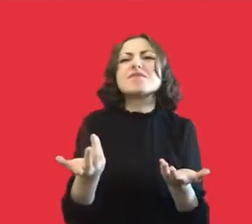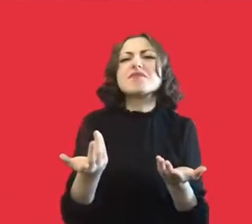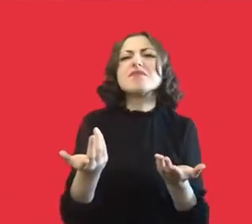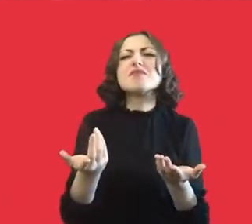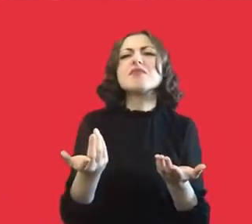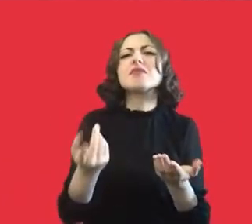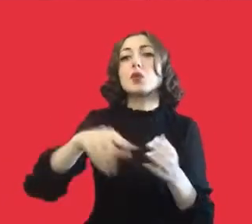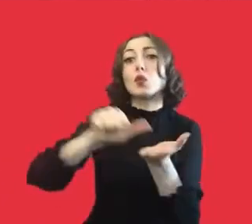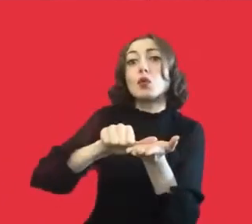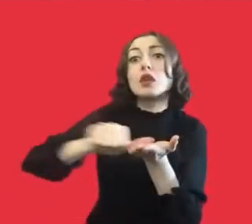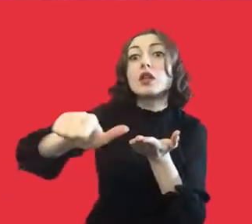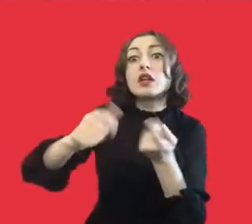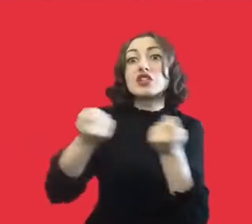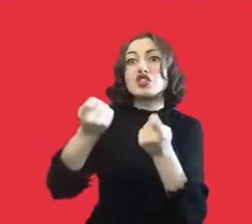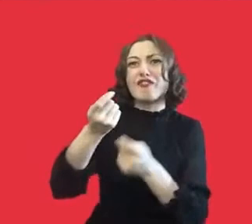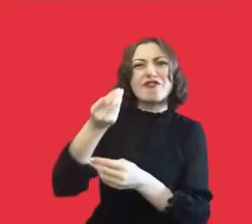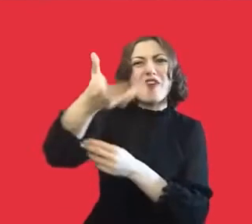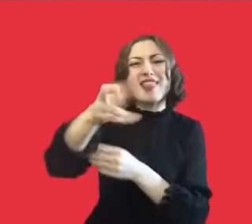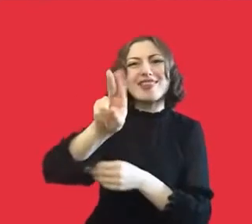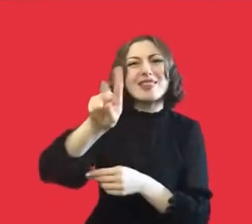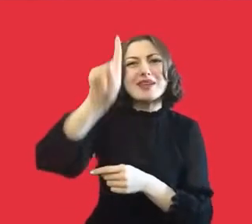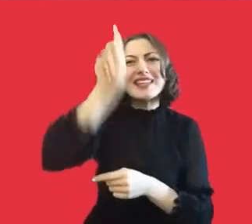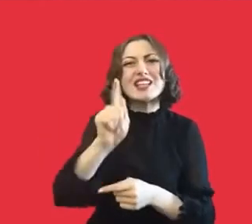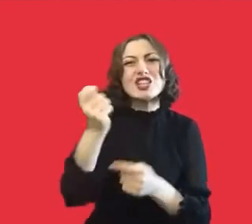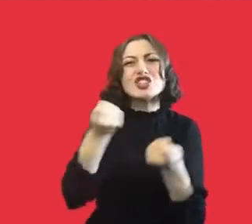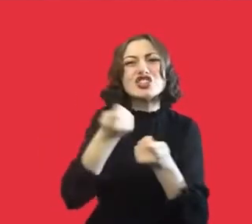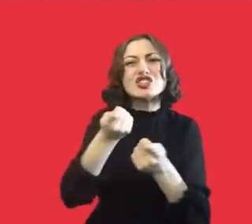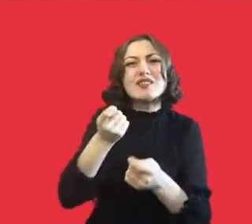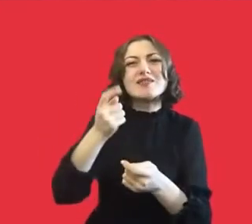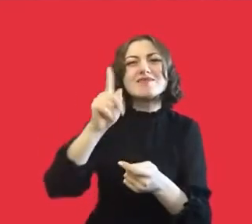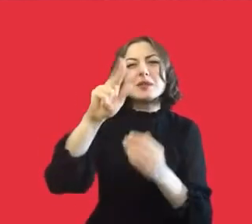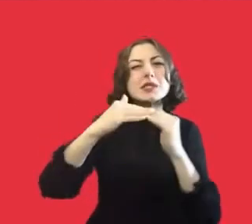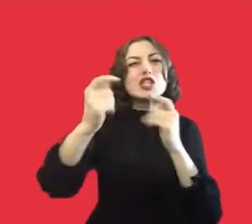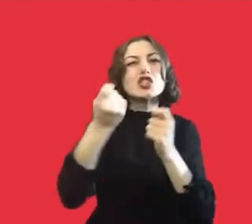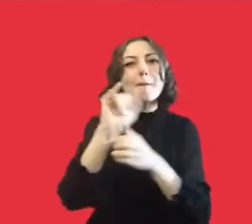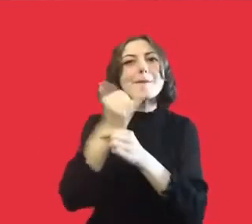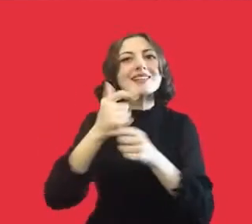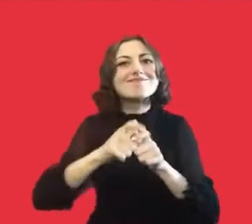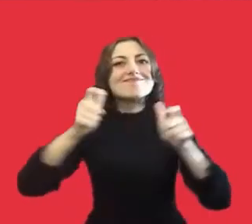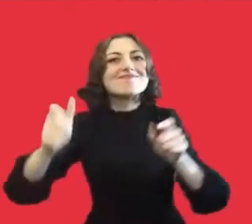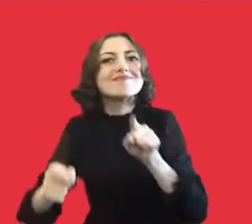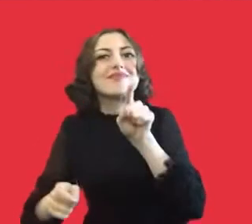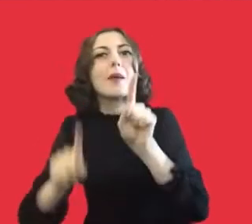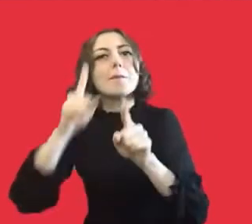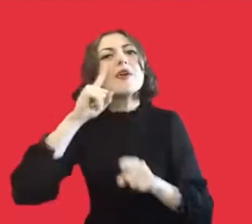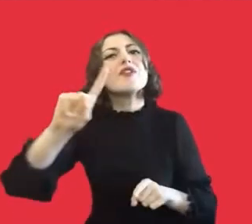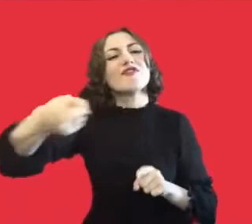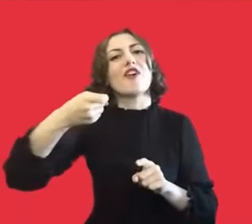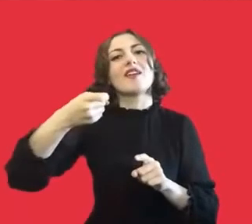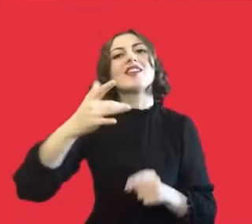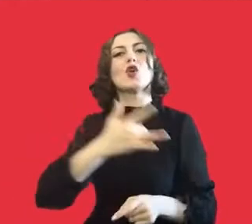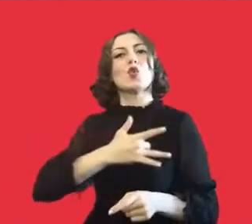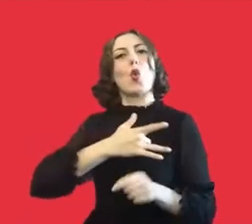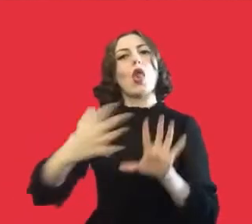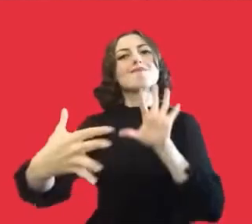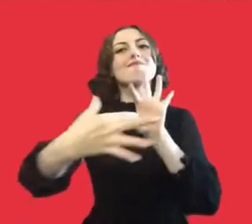bütün o iş ve işlemler aslında tıpkı bir istihdam süreci gibi yürütülür. Bir farkla gönüllülük karşılığında maddi